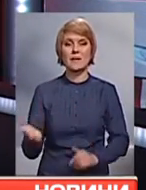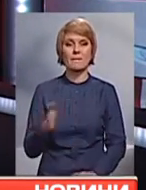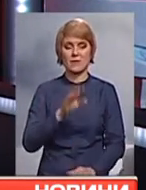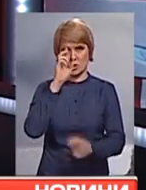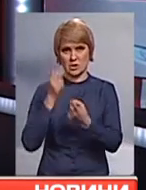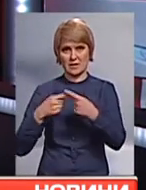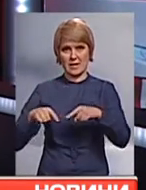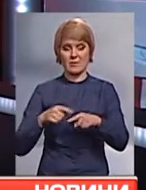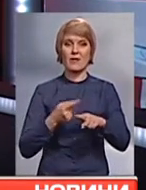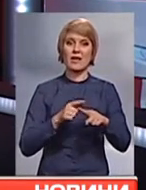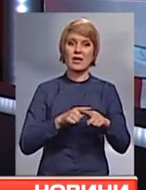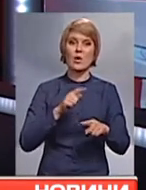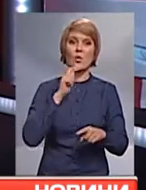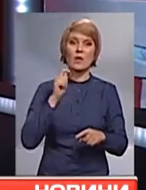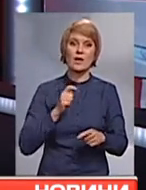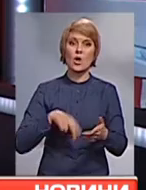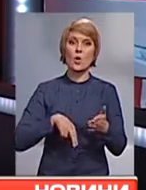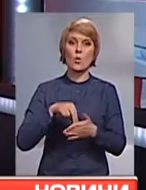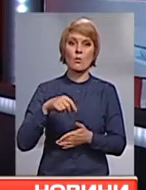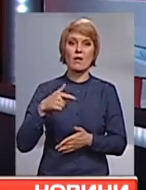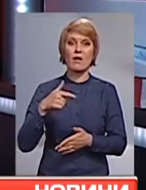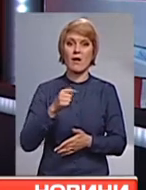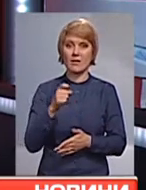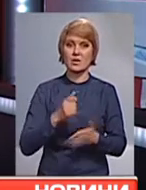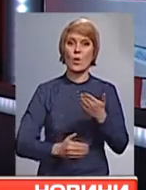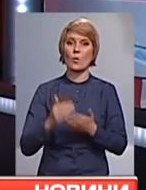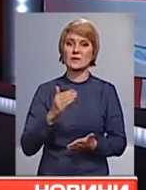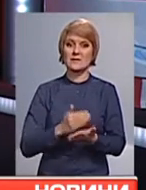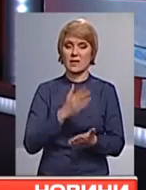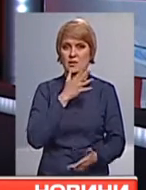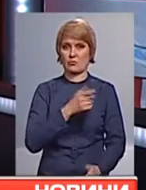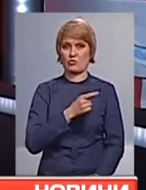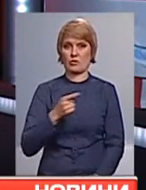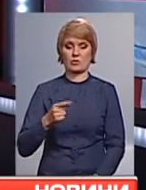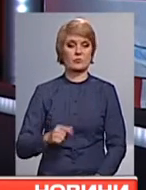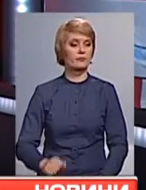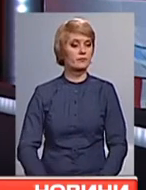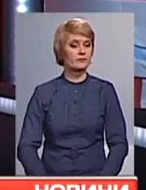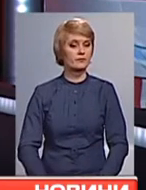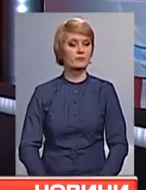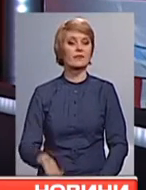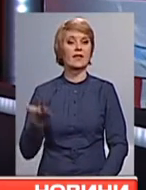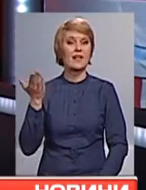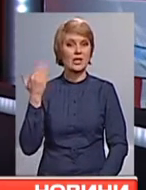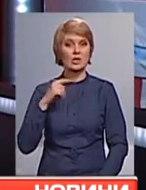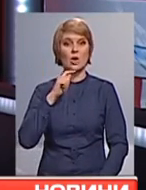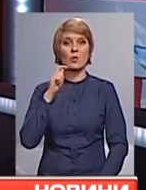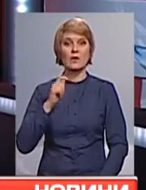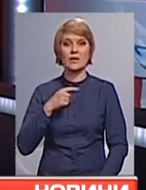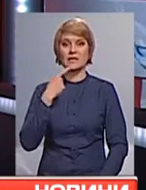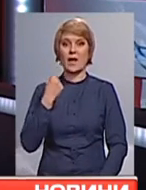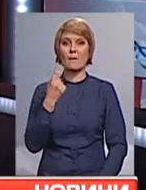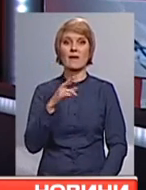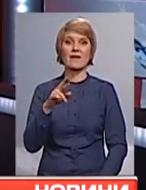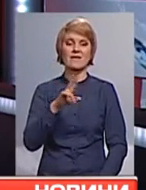Україна купувала газ останнім часом, повідомив міністр енергетики та вугільної промисловості Володимир Демчишин. Раніше, нагадаю, Україна оголосила, що з 1